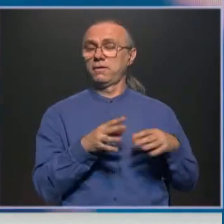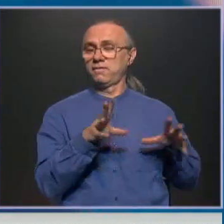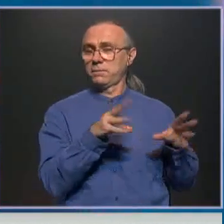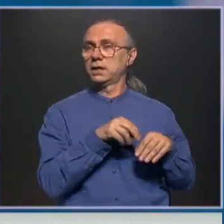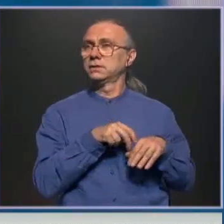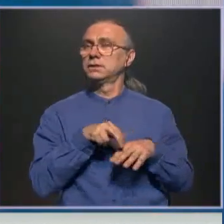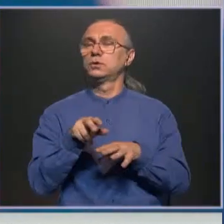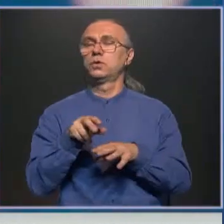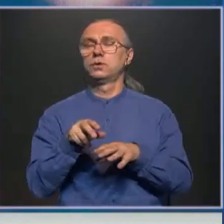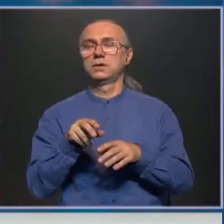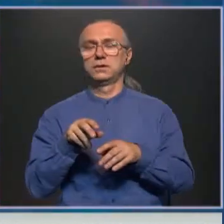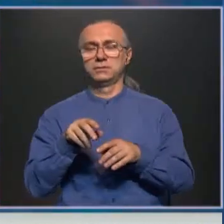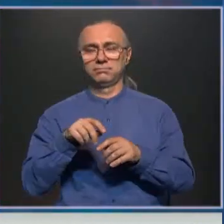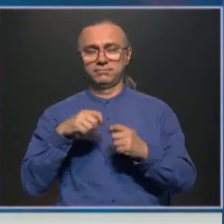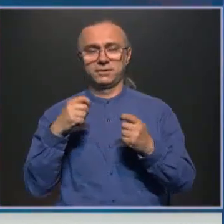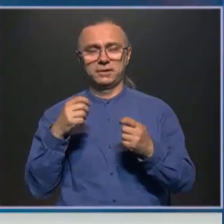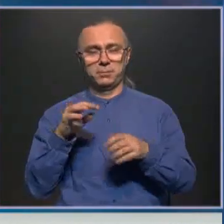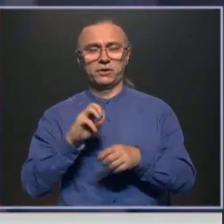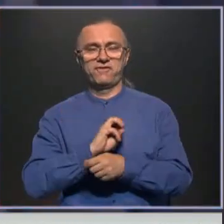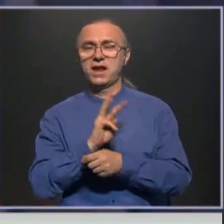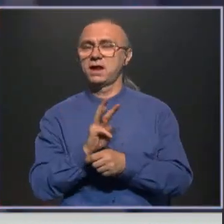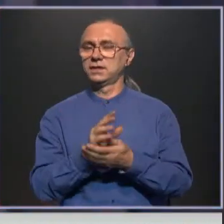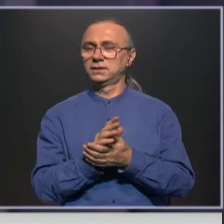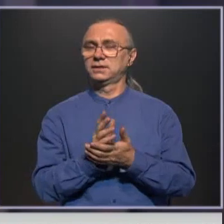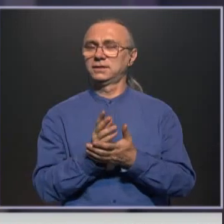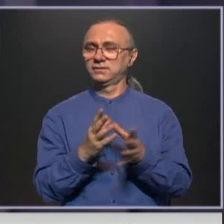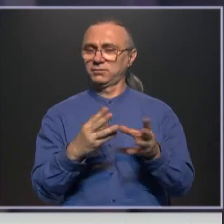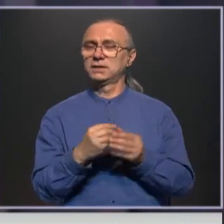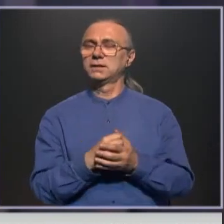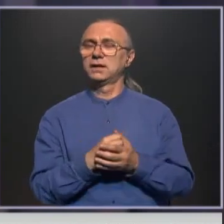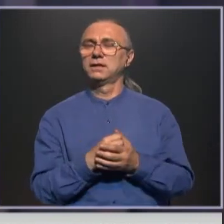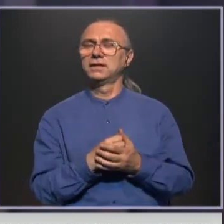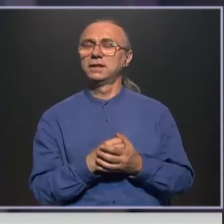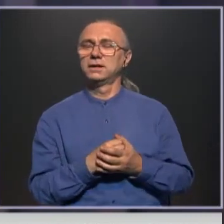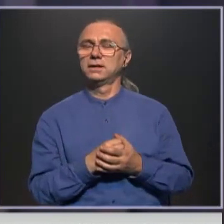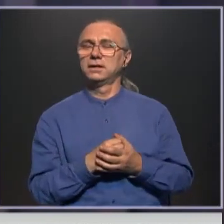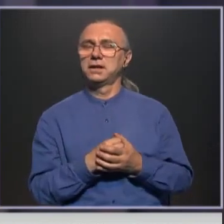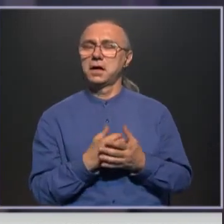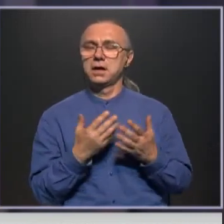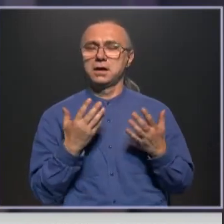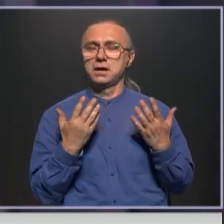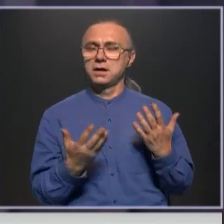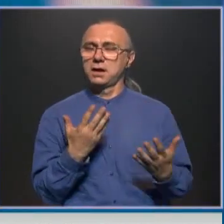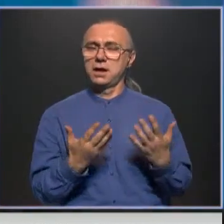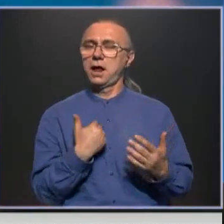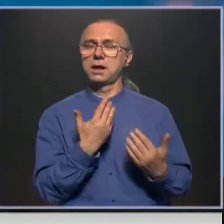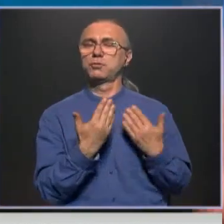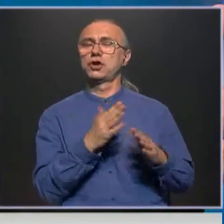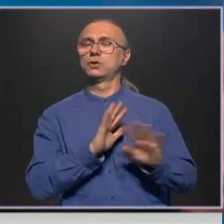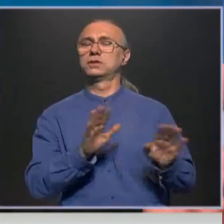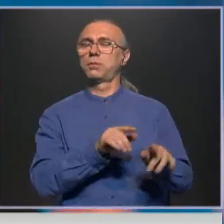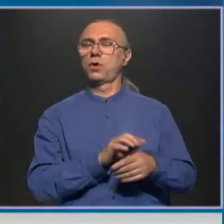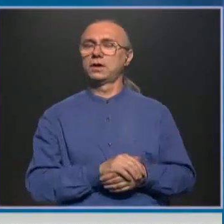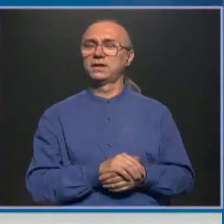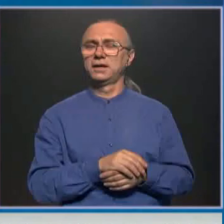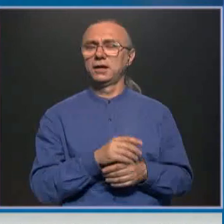будут, сейчас мужчины, они такие, они испуганы, они сразу убегут. Надо с людьми дружить. Если у тебя вот там 40